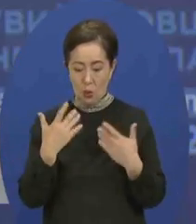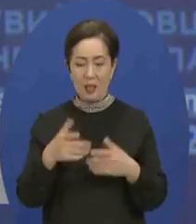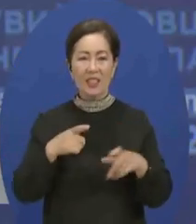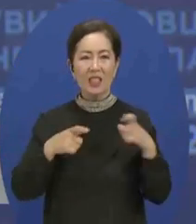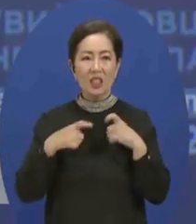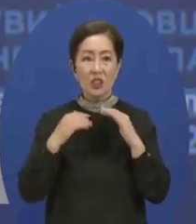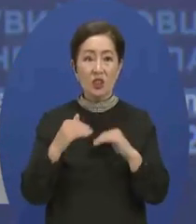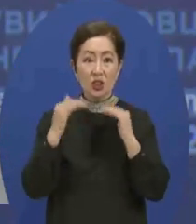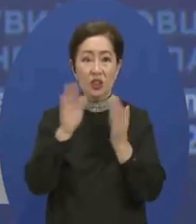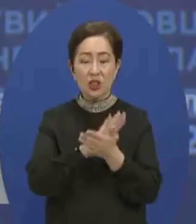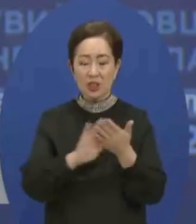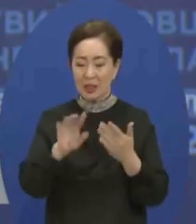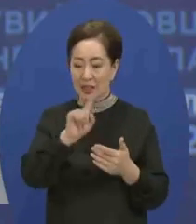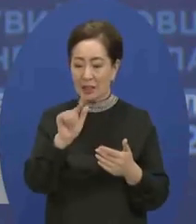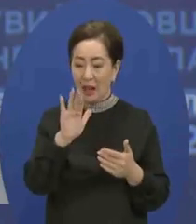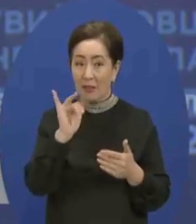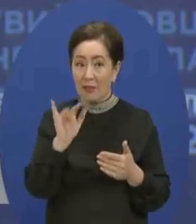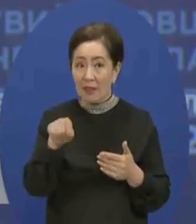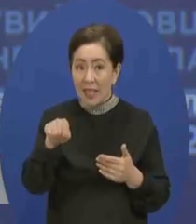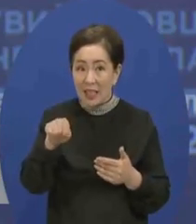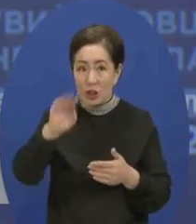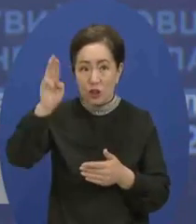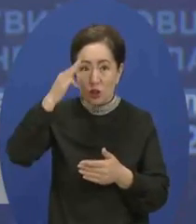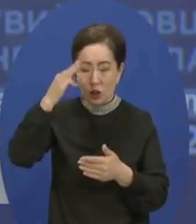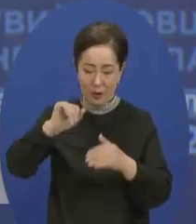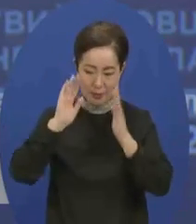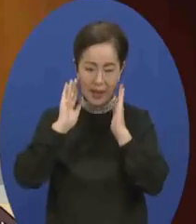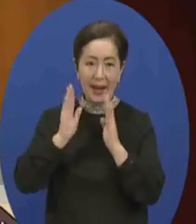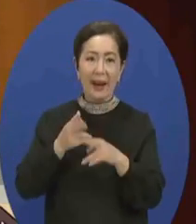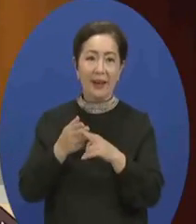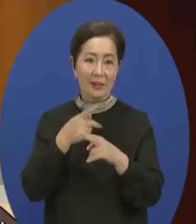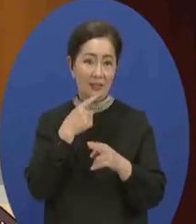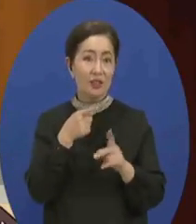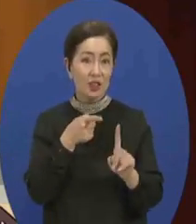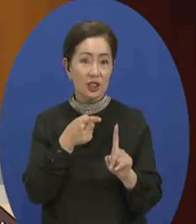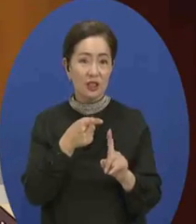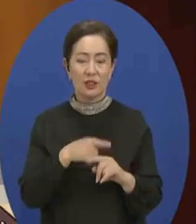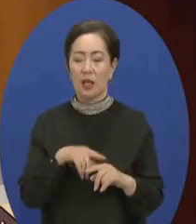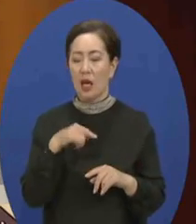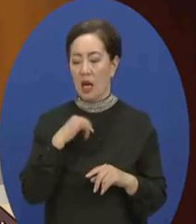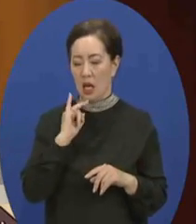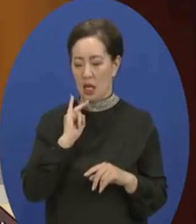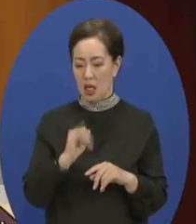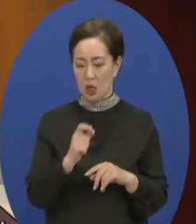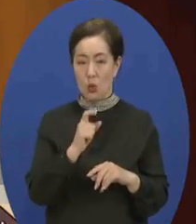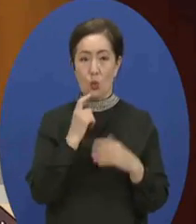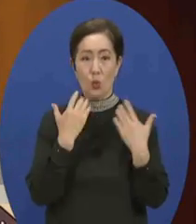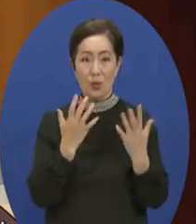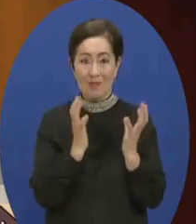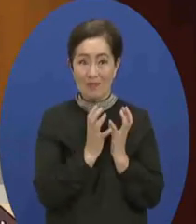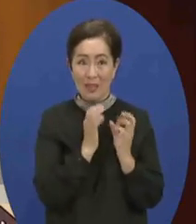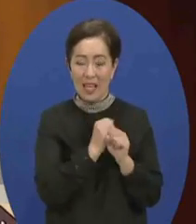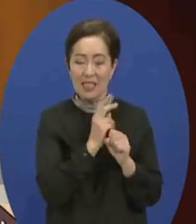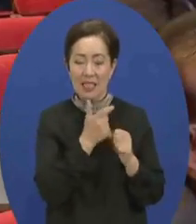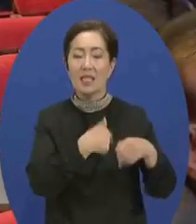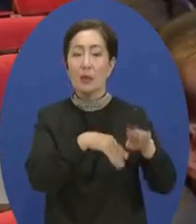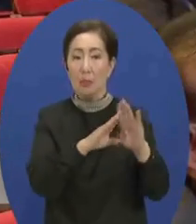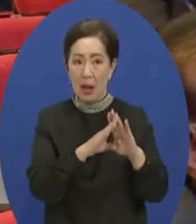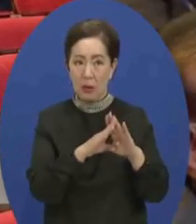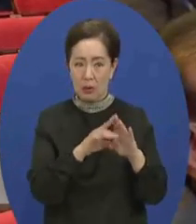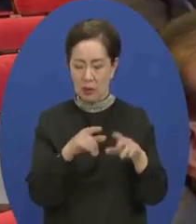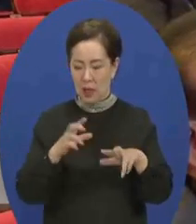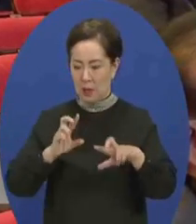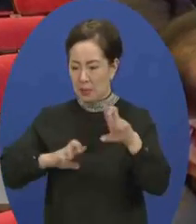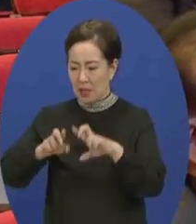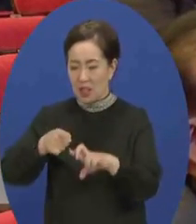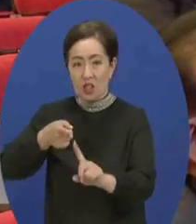тодорхойлоход анхаарна гэсэн чиглэлтэй байна. За одоогоор улсын хурлын зарим ажлын хэсэг байгуулагдсан бизнесийн чиглэлийн 15